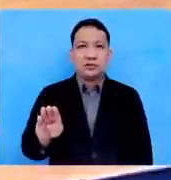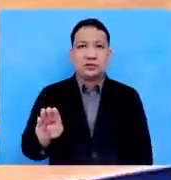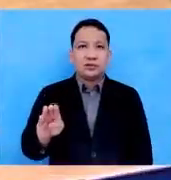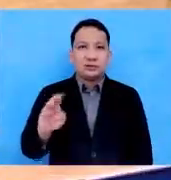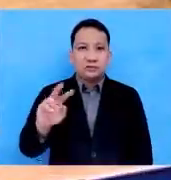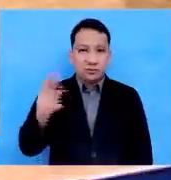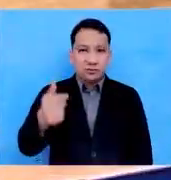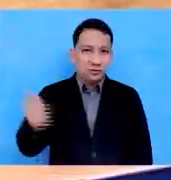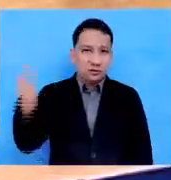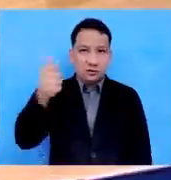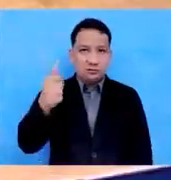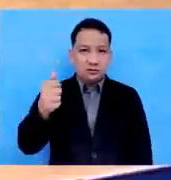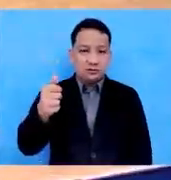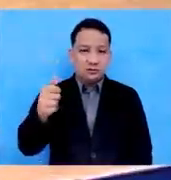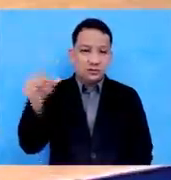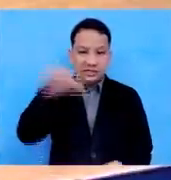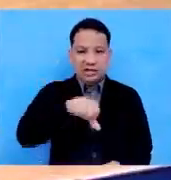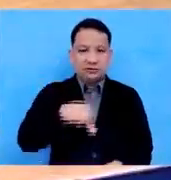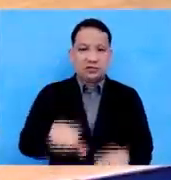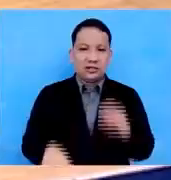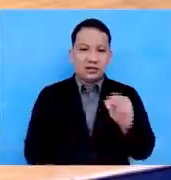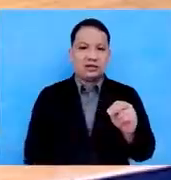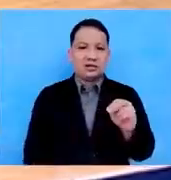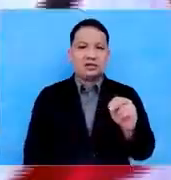matapos tambaka ng NLEX Road Warriors